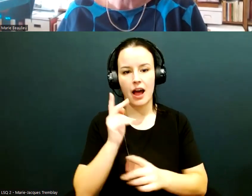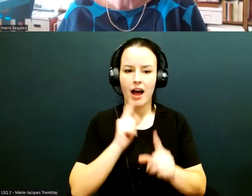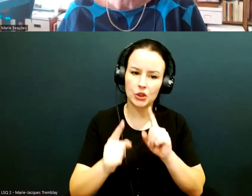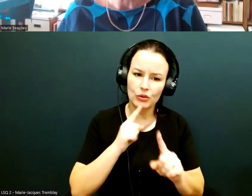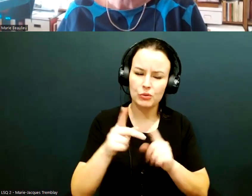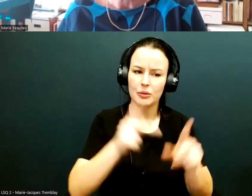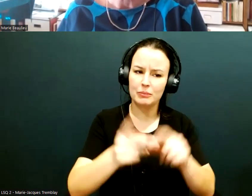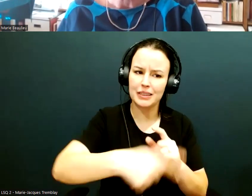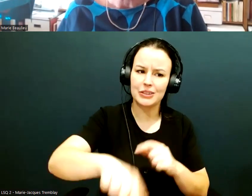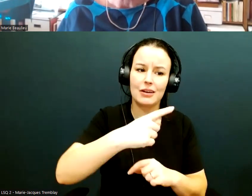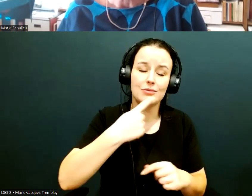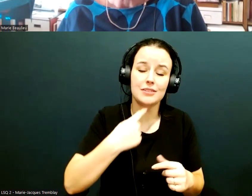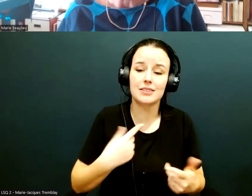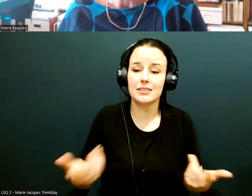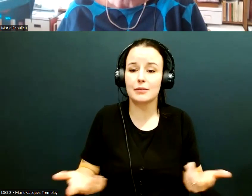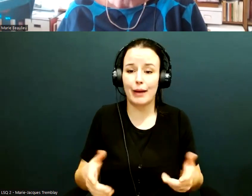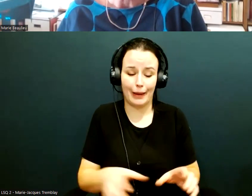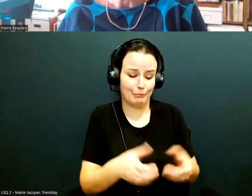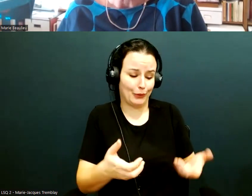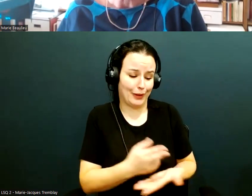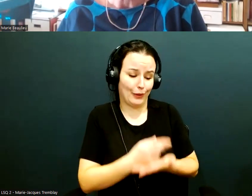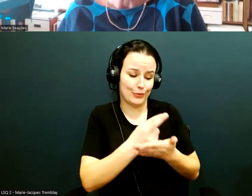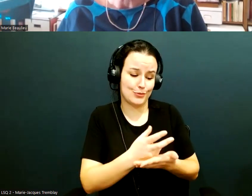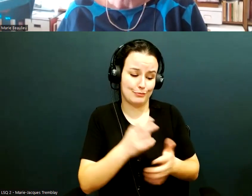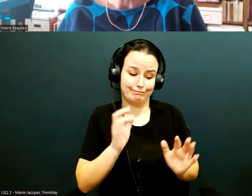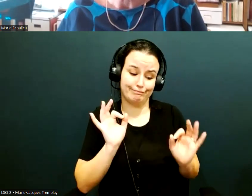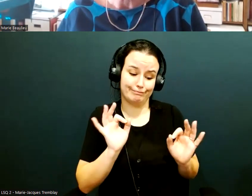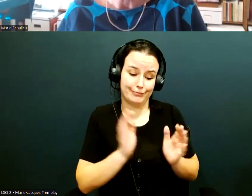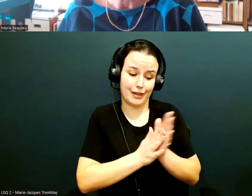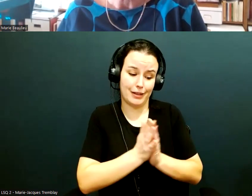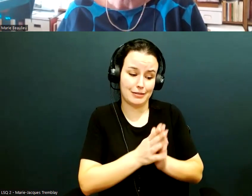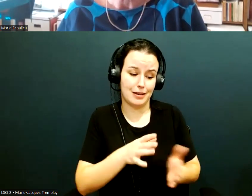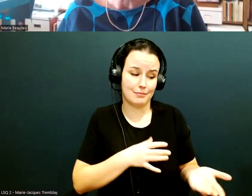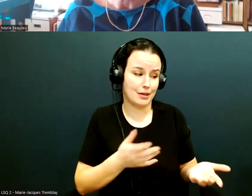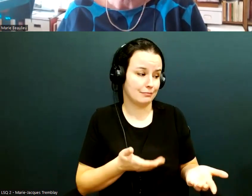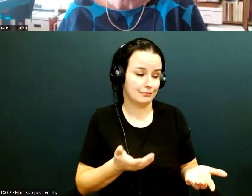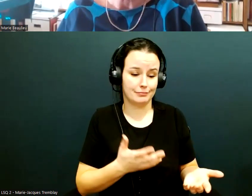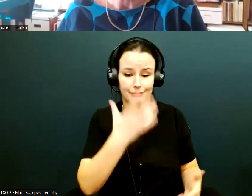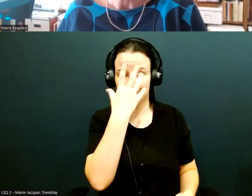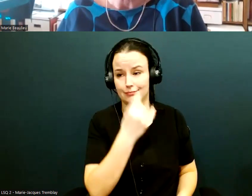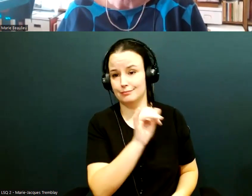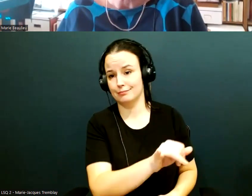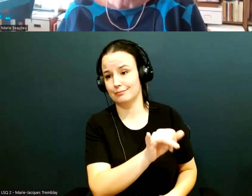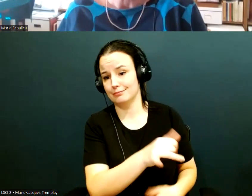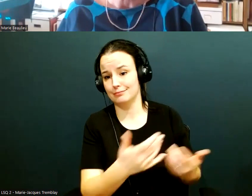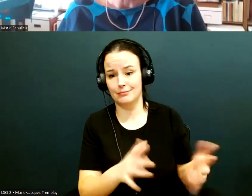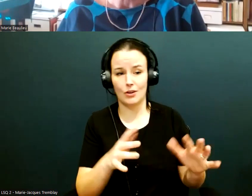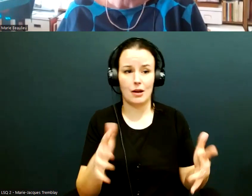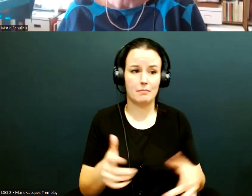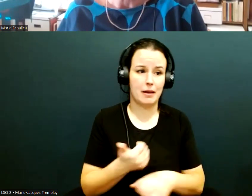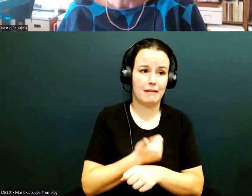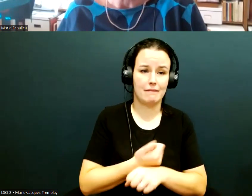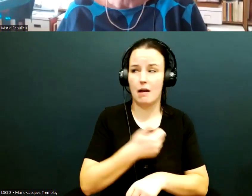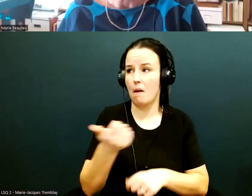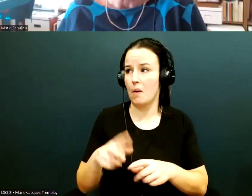gens disaient, oui, par exemple, le bottin des ressources, oui, ça c'est super intéressant, tout ça, mais C'est vrai que là, mettre en place tel autre